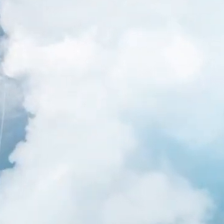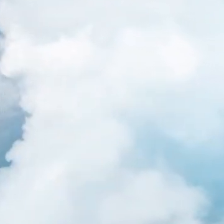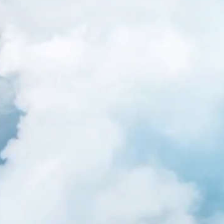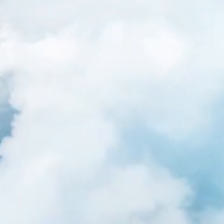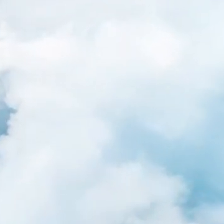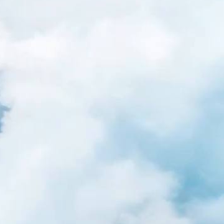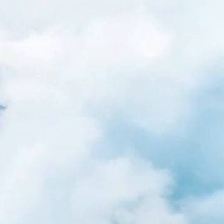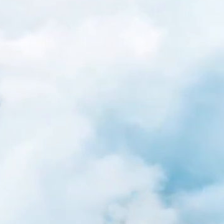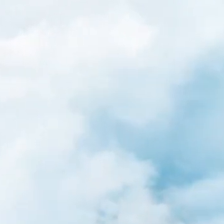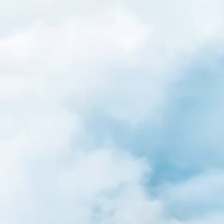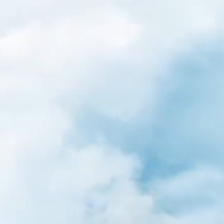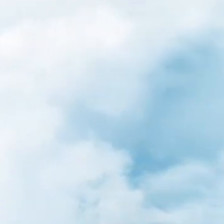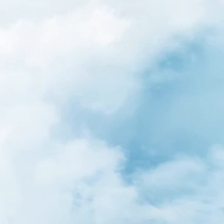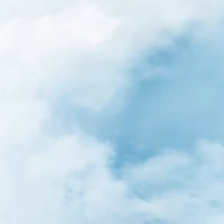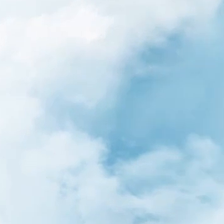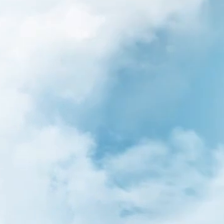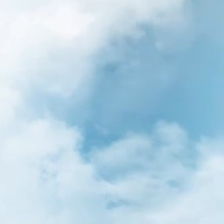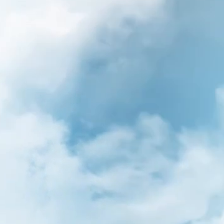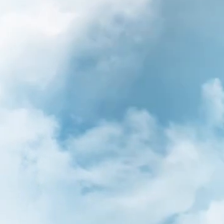nditungamire mukati